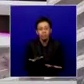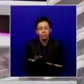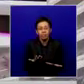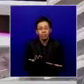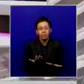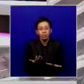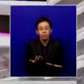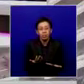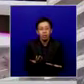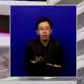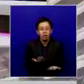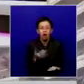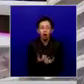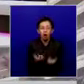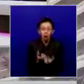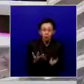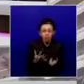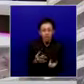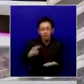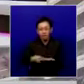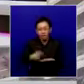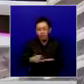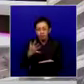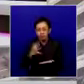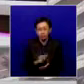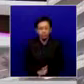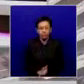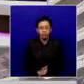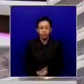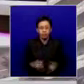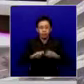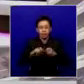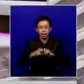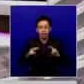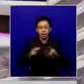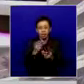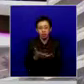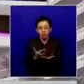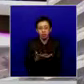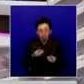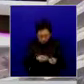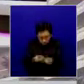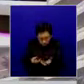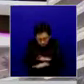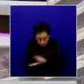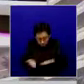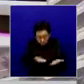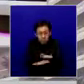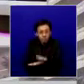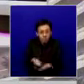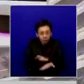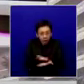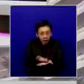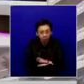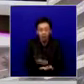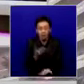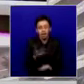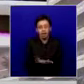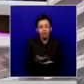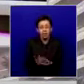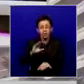อสเซทไม่มีสินทรัพย์ที่จะค้ำประกันได้ตรงนี้กระทรวงการคลังก็ได้หารือกับผู้ที่เกี่ยวข้องเตรียมออกกองทุน